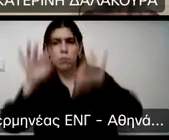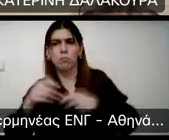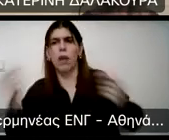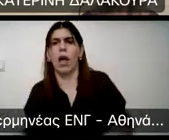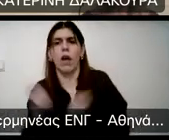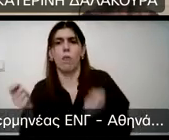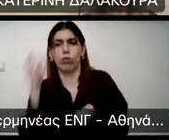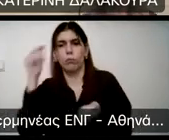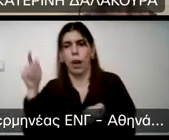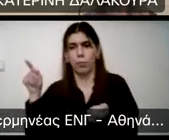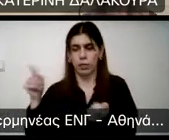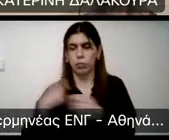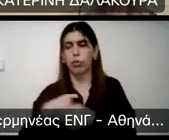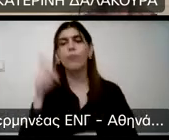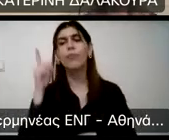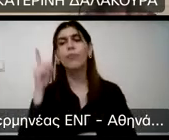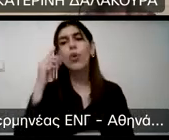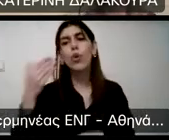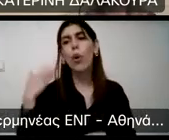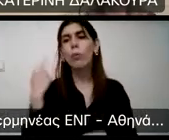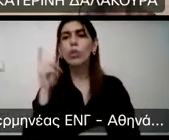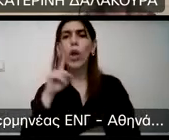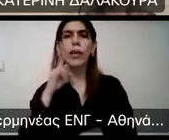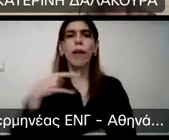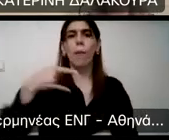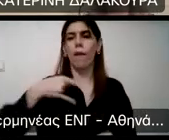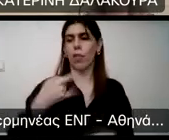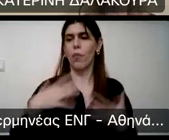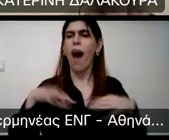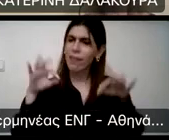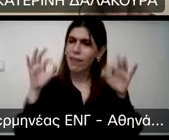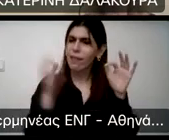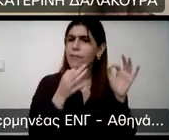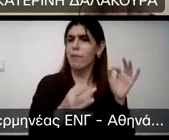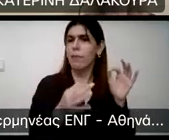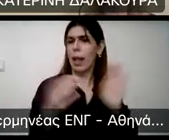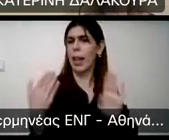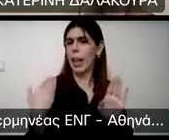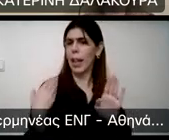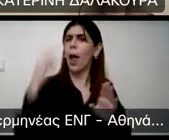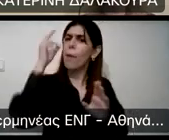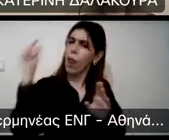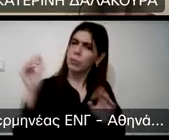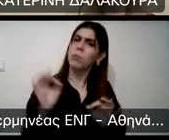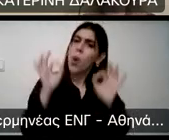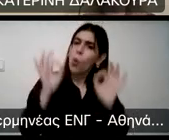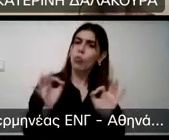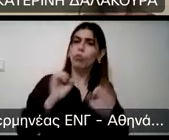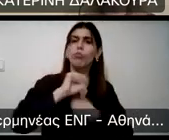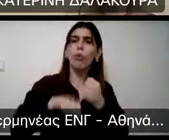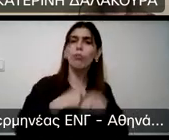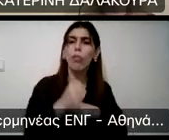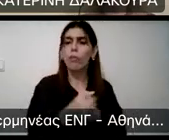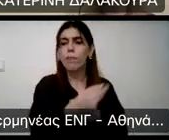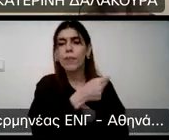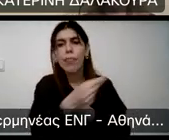Ανέφερε νομίζω και η κυρία Παυλίδου στην αρχή ότι τελευταία πιο συστηματικά στα πανεπιστήμια αντιμετωπίζουμε ή προσπαθούμε να αντιμετωπίσουμε τα